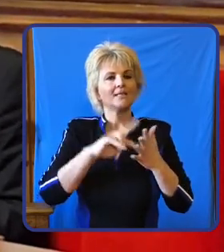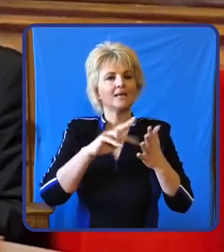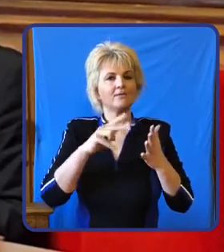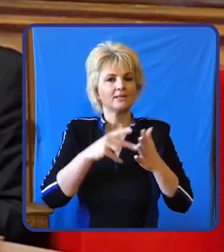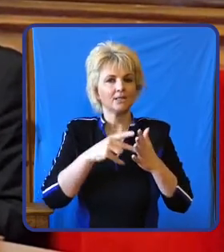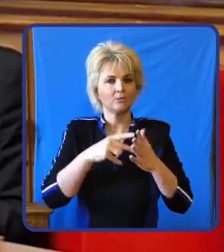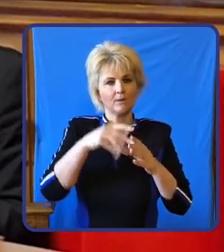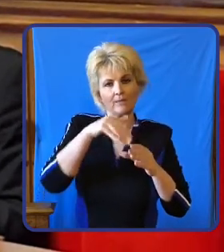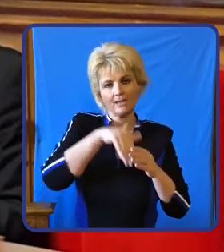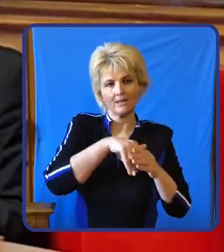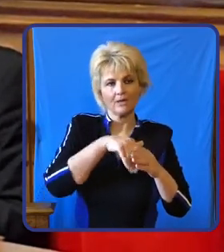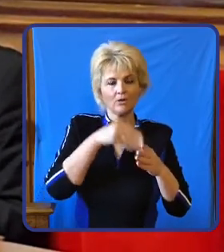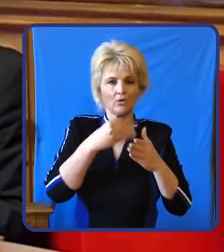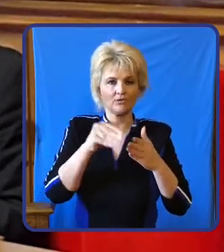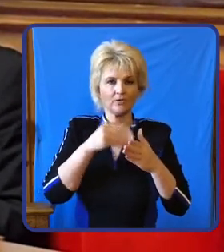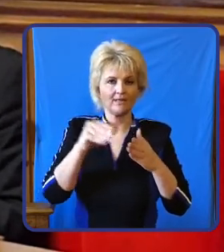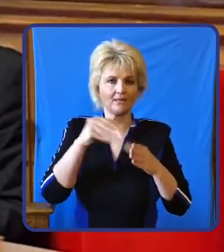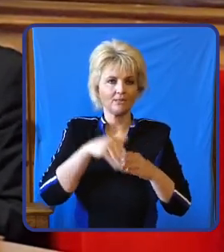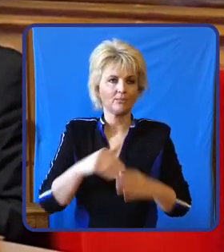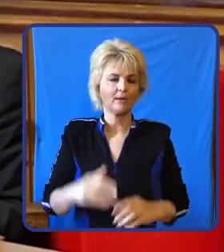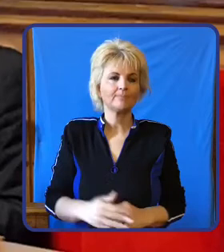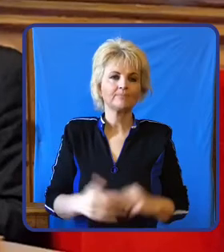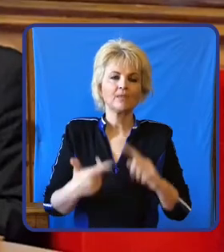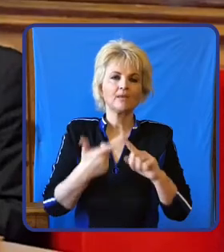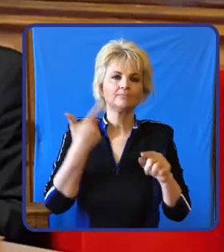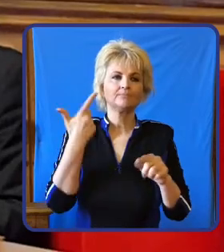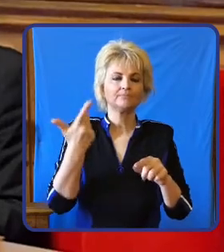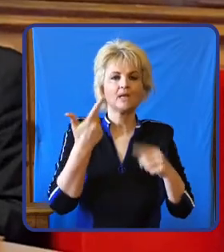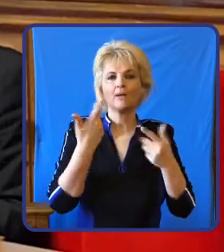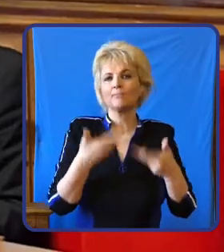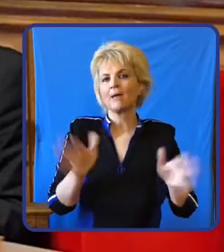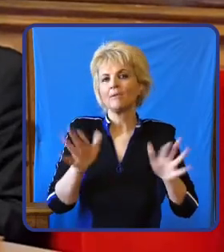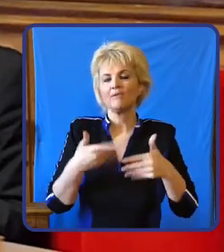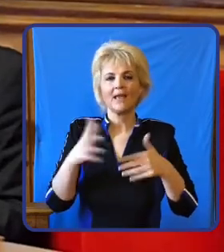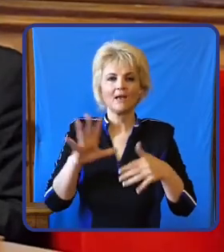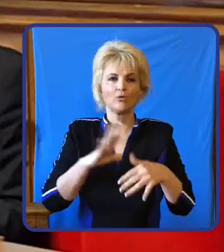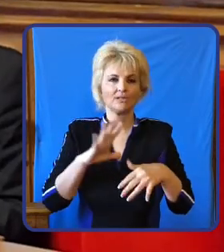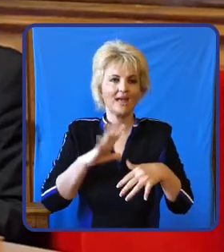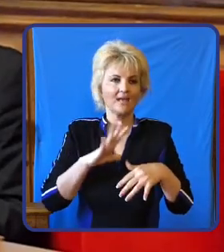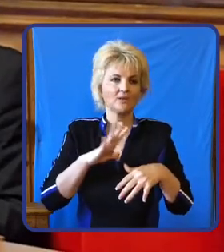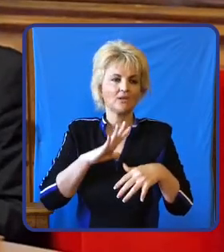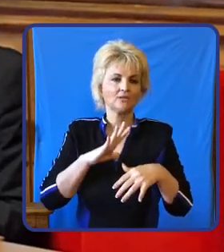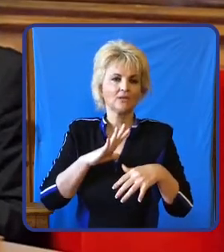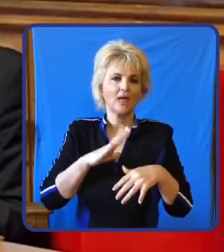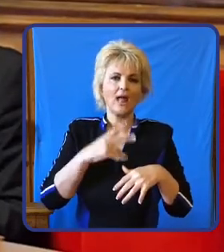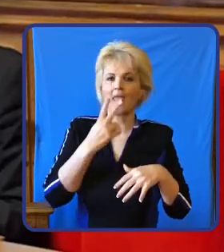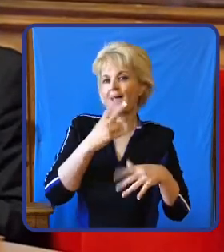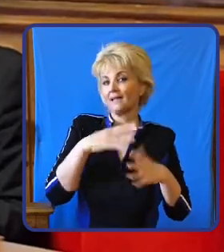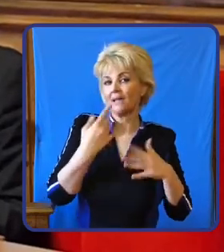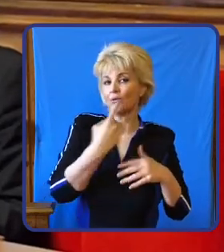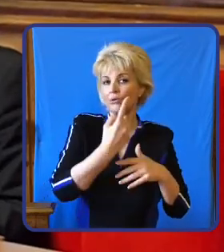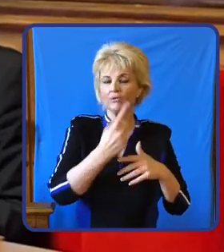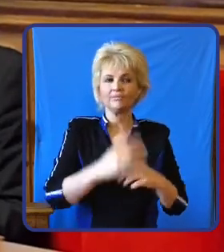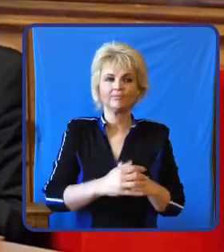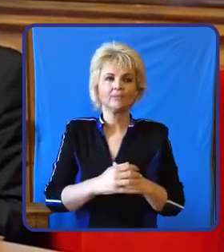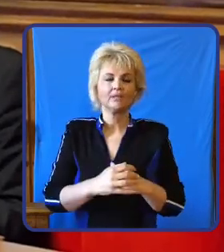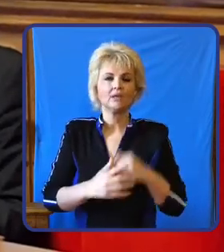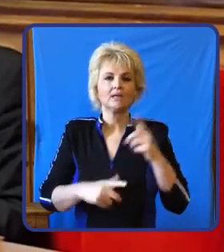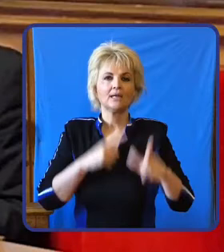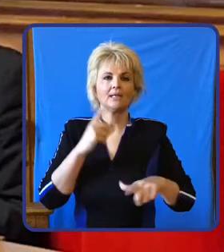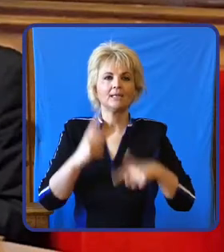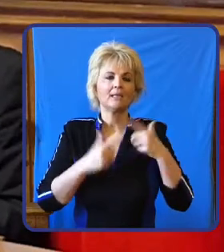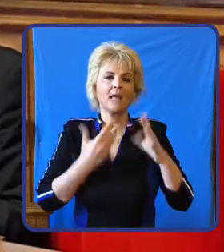tervezéssel a költségvetésbe. Aztán bármiféle kockázatot lát-e ön a